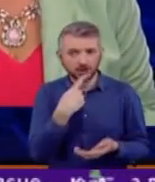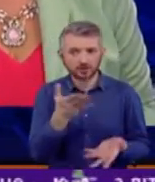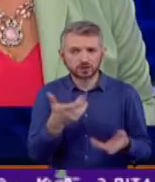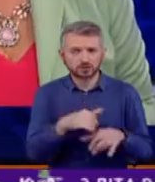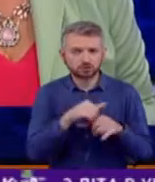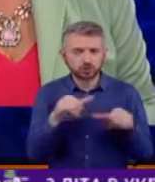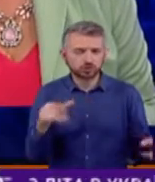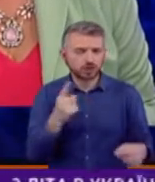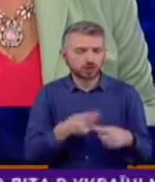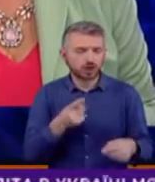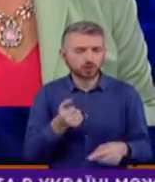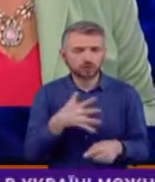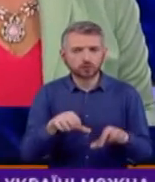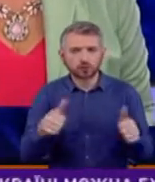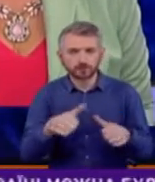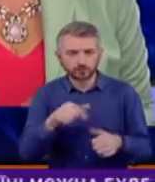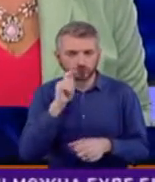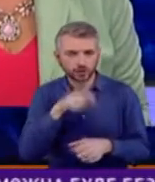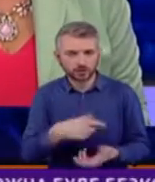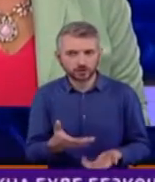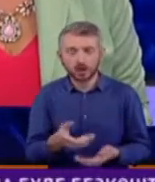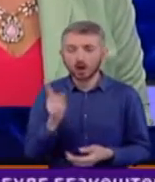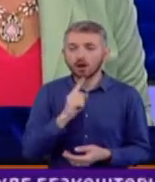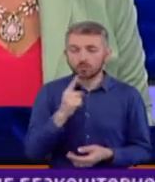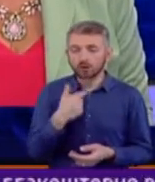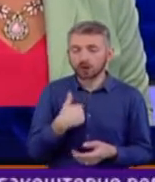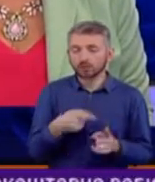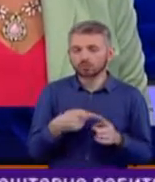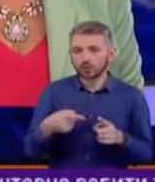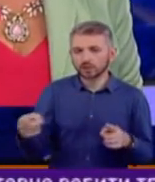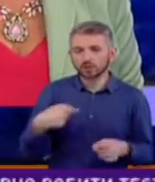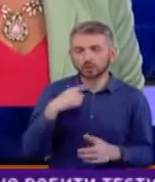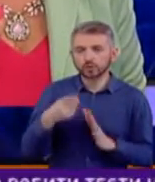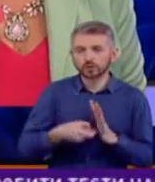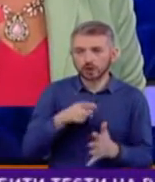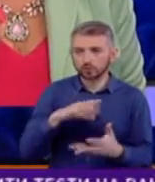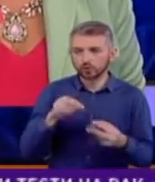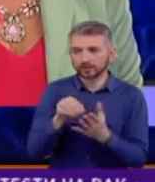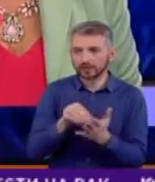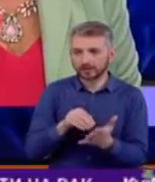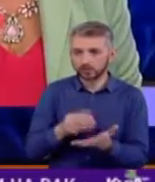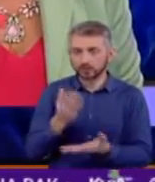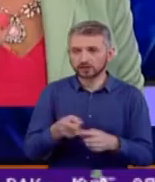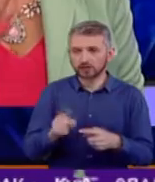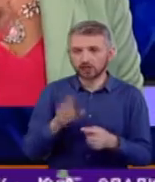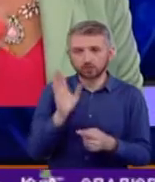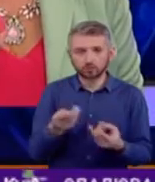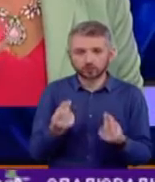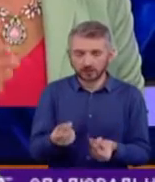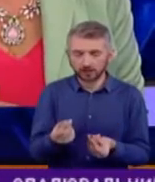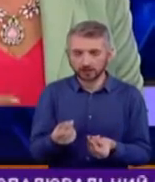збільшилася радикальна кількість розлучень в Україні, до речі. А поки ми в процесі. А ми узнаємо цю статистику, якщо на це будуть гроші,